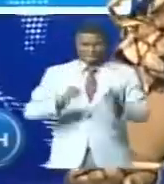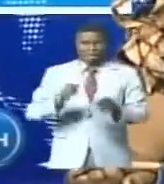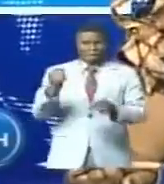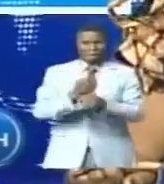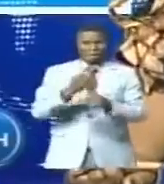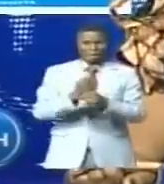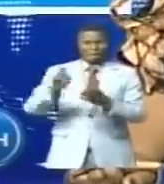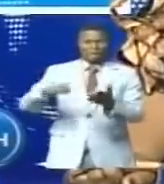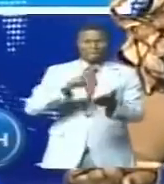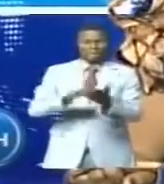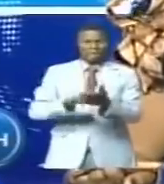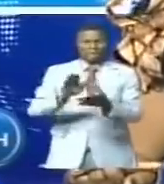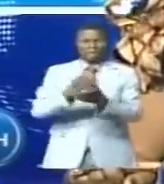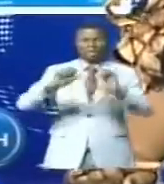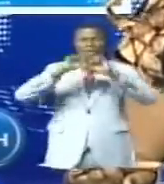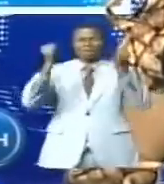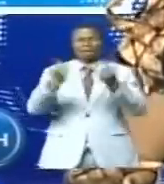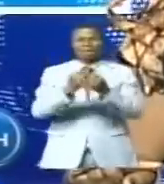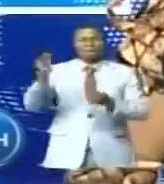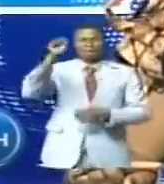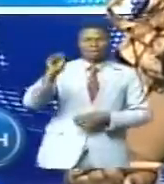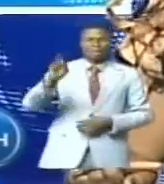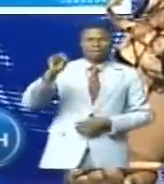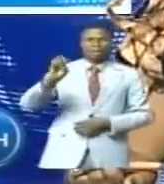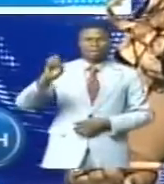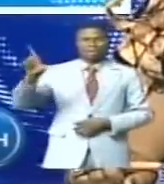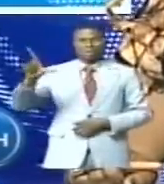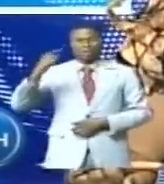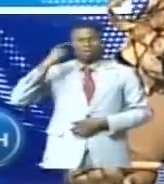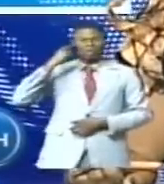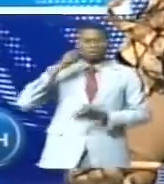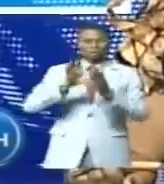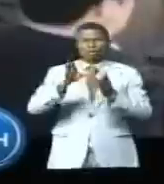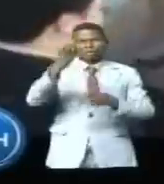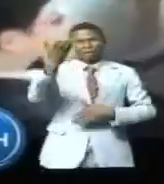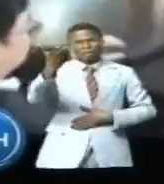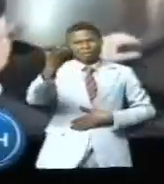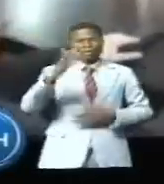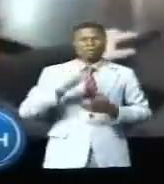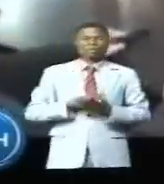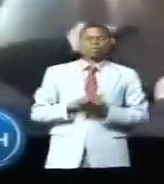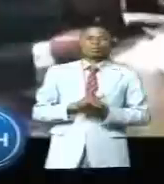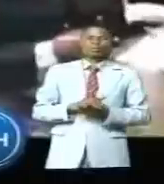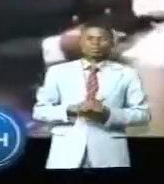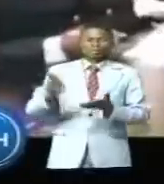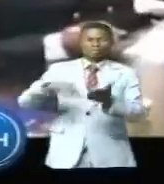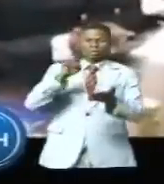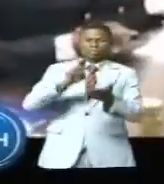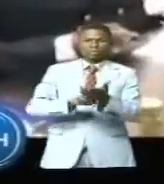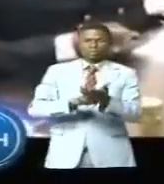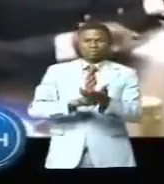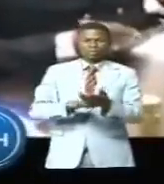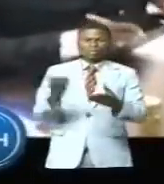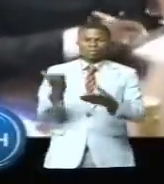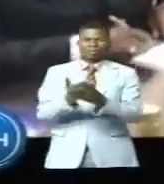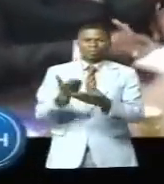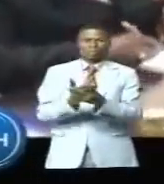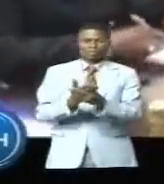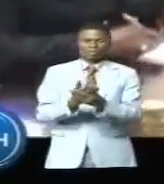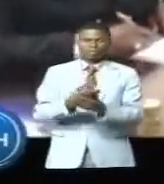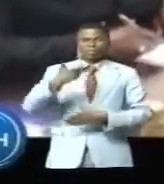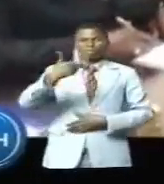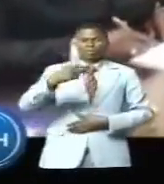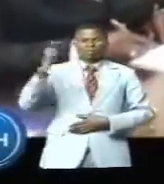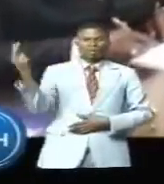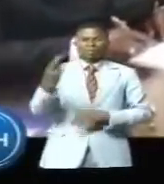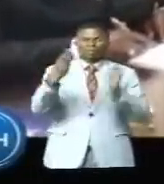signé dernièrement entre la SNEL et CTCE chinois. Edi Chala nous en parle. Signature du contrat de service mercredi